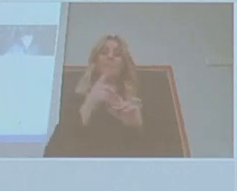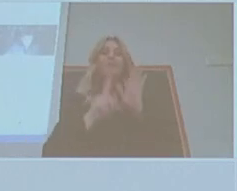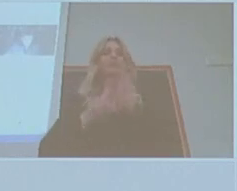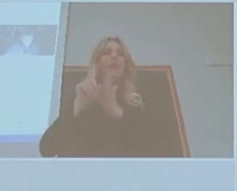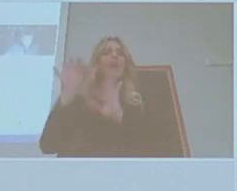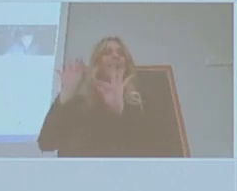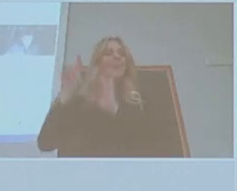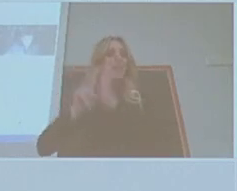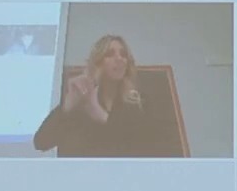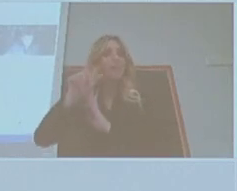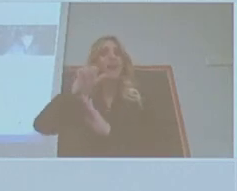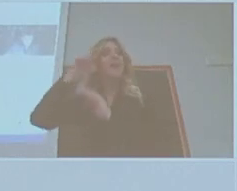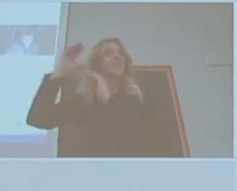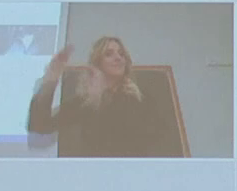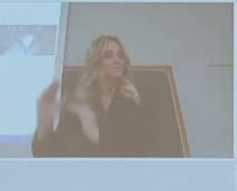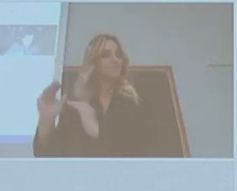climatico,